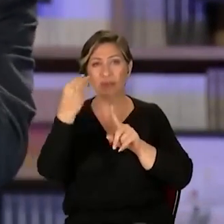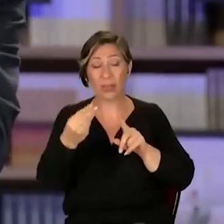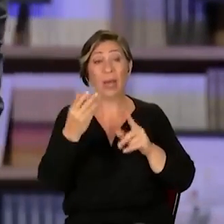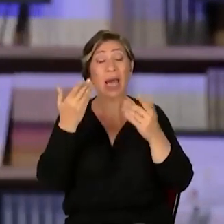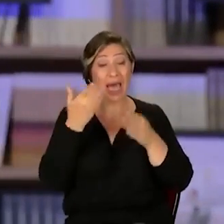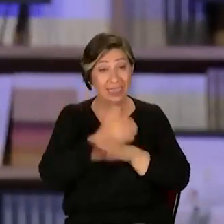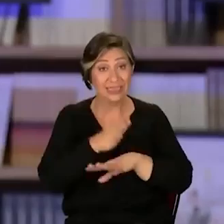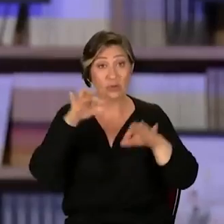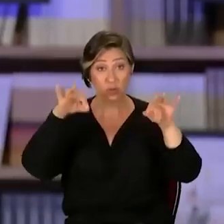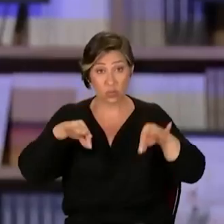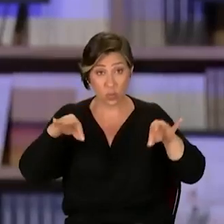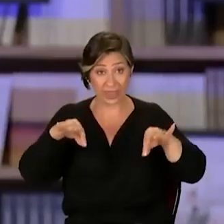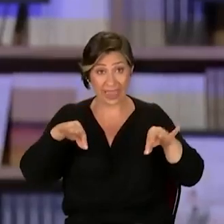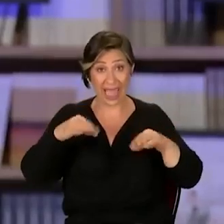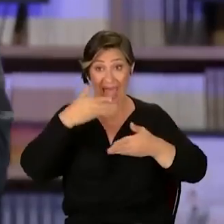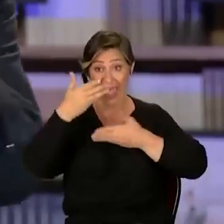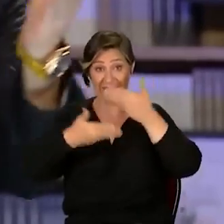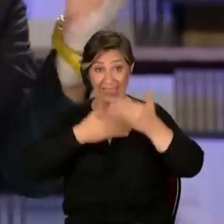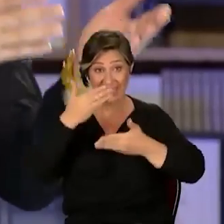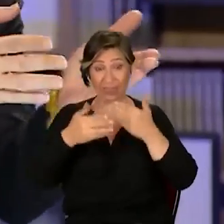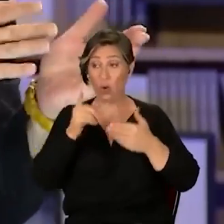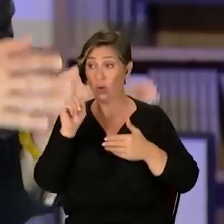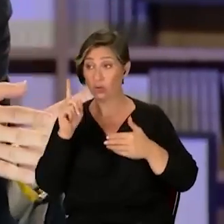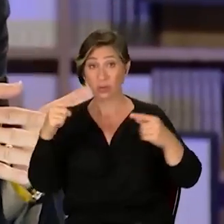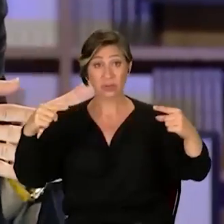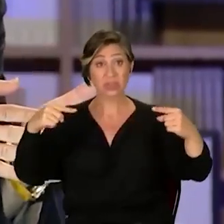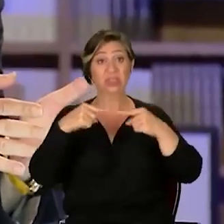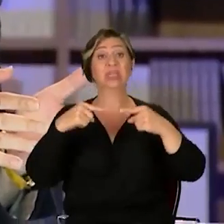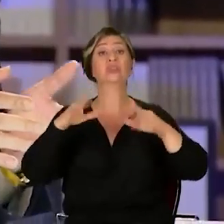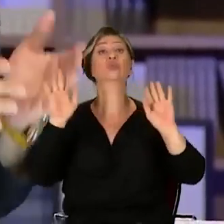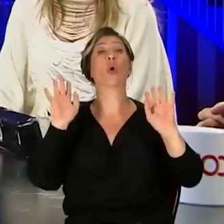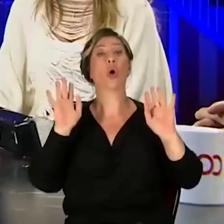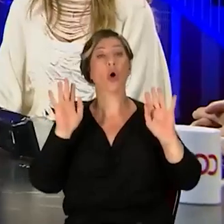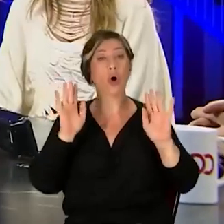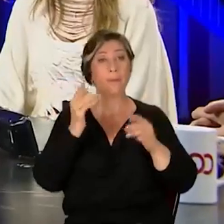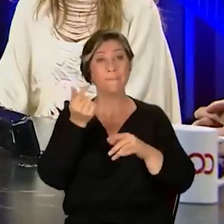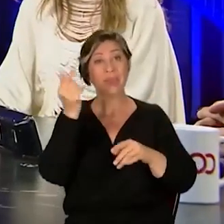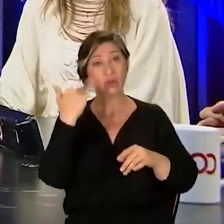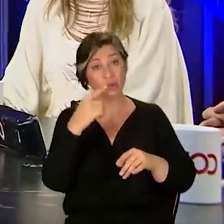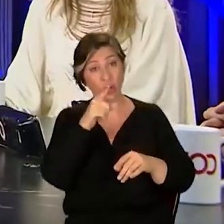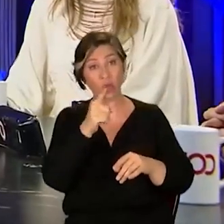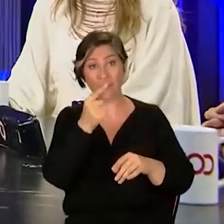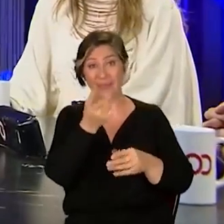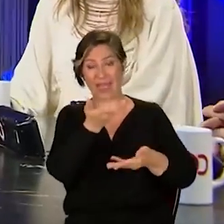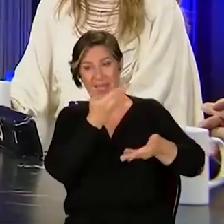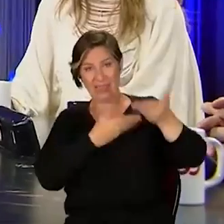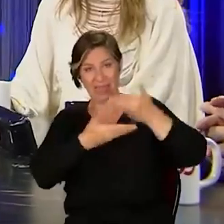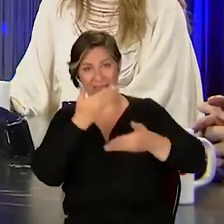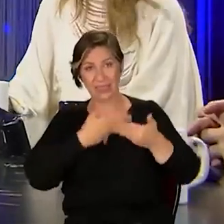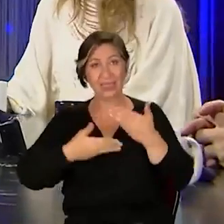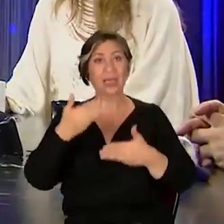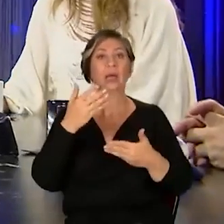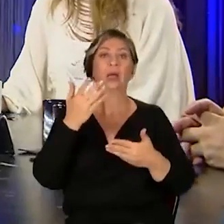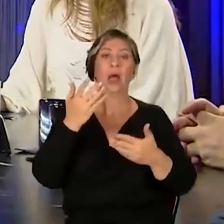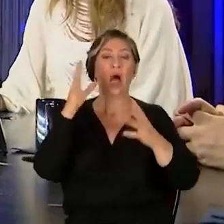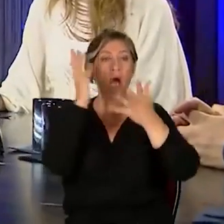Aslında şu anda anlattıklarınızla hocamla çelişmiyorsunuz aslında. Biraz önce onun da bize bahsettiği